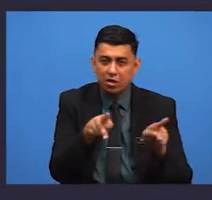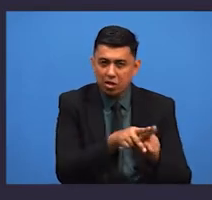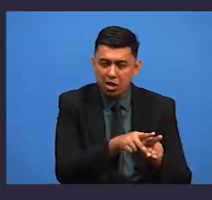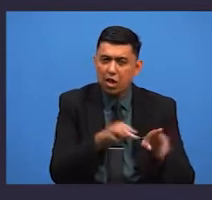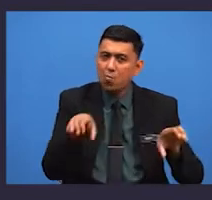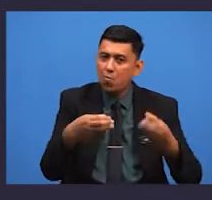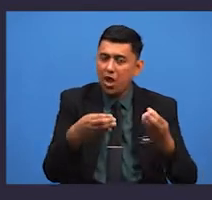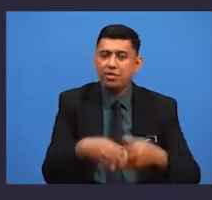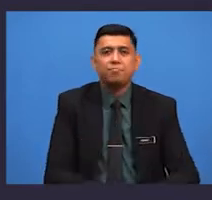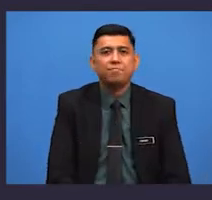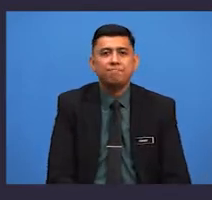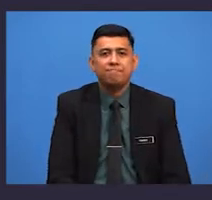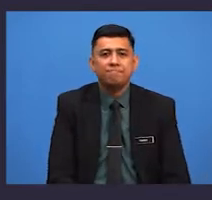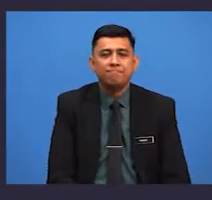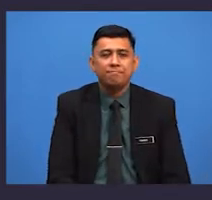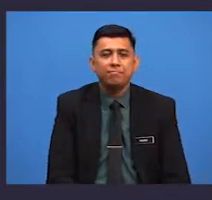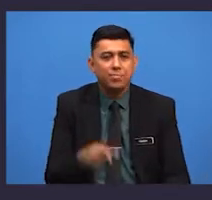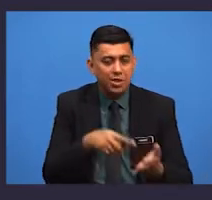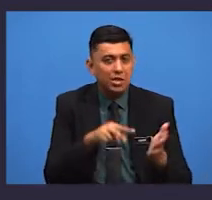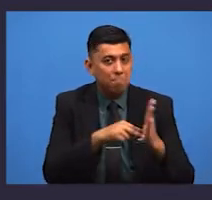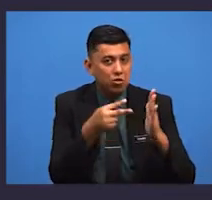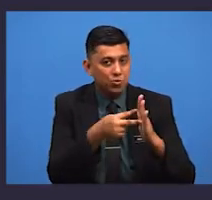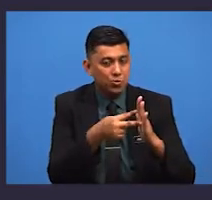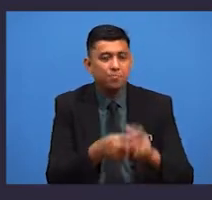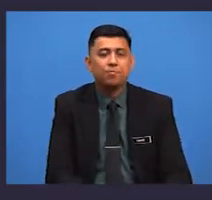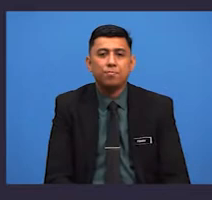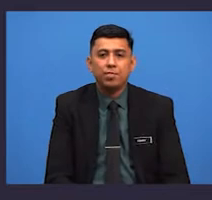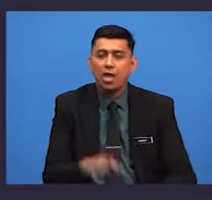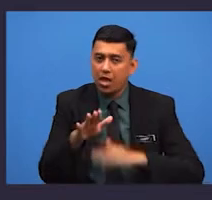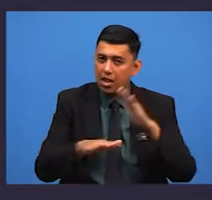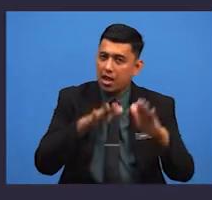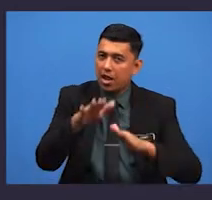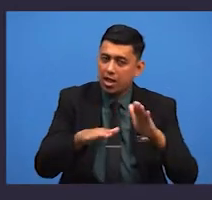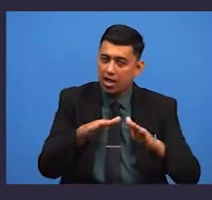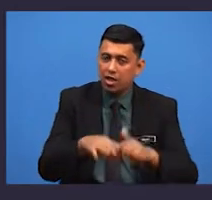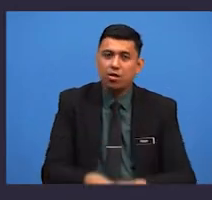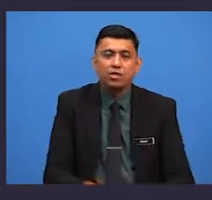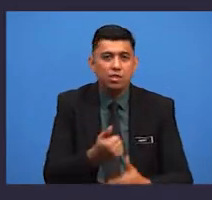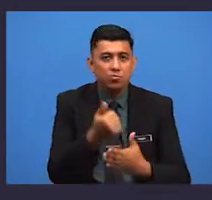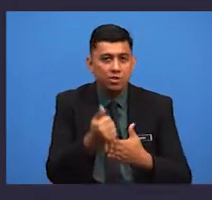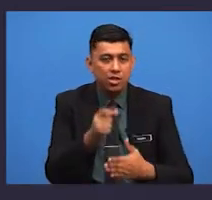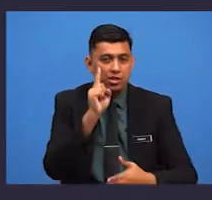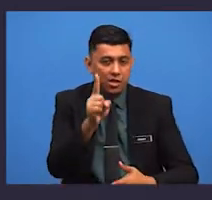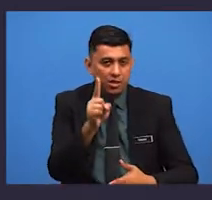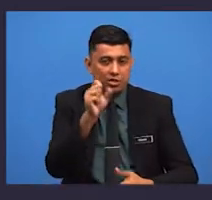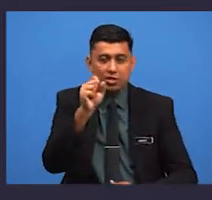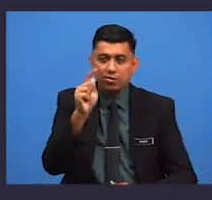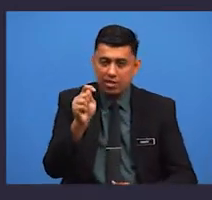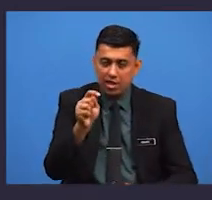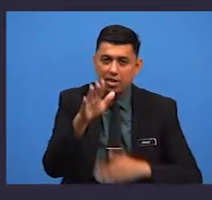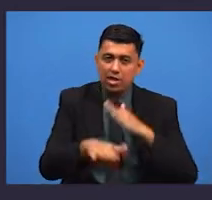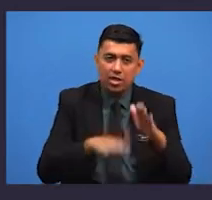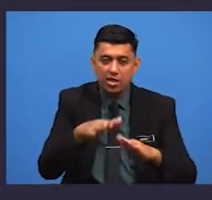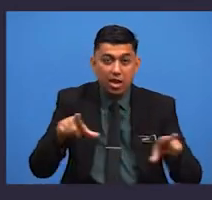pula akan dilaksanakan. Ini bermaksud langkah-langkah atau satu